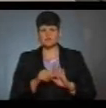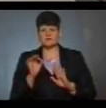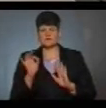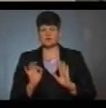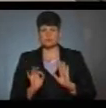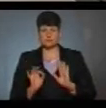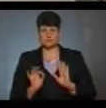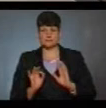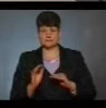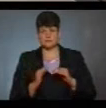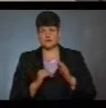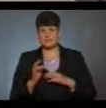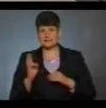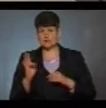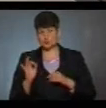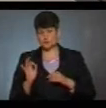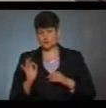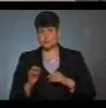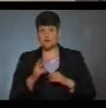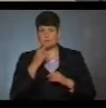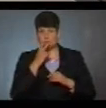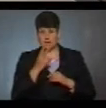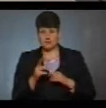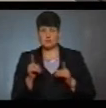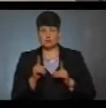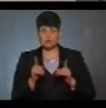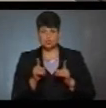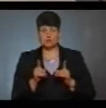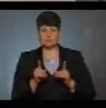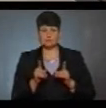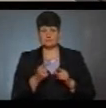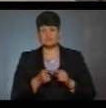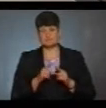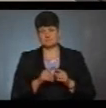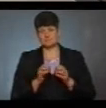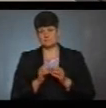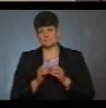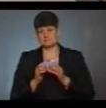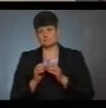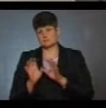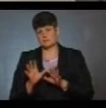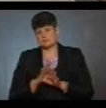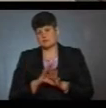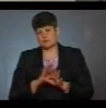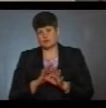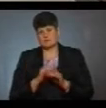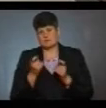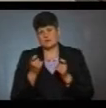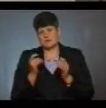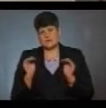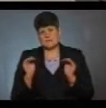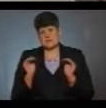26% практично. Тобто бачимо, що тенденції майже збереглися із невеличким спадом